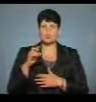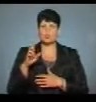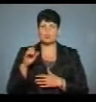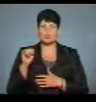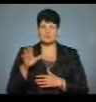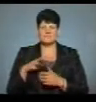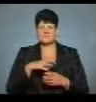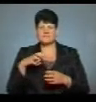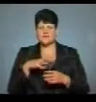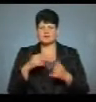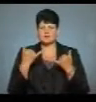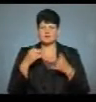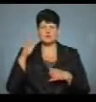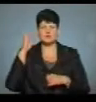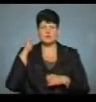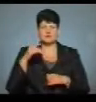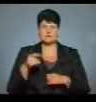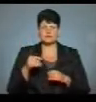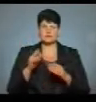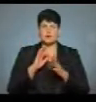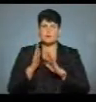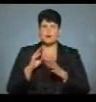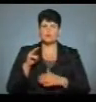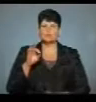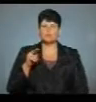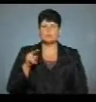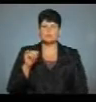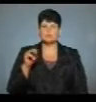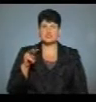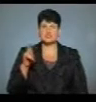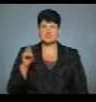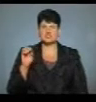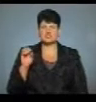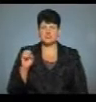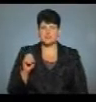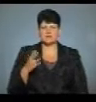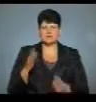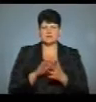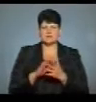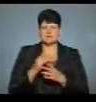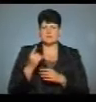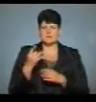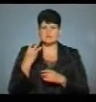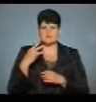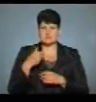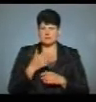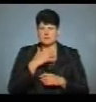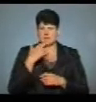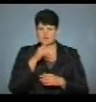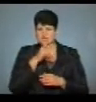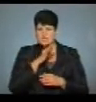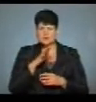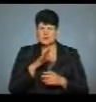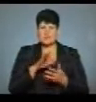викачали сьогодні з води у Тернопільському парку Топільча, яку почали чистити вперше за 30 років. Багато часу займає не сам